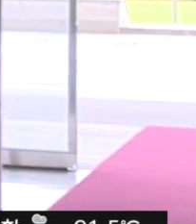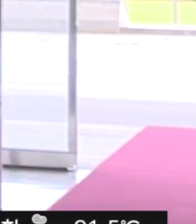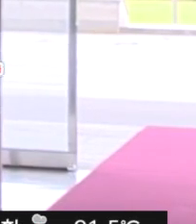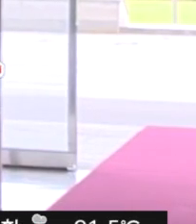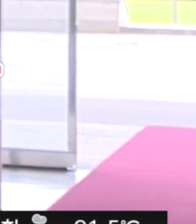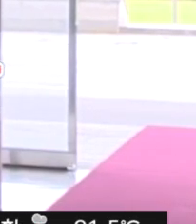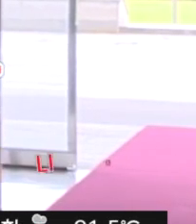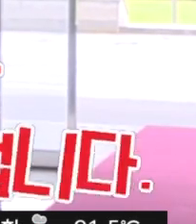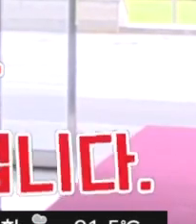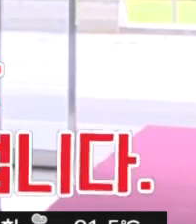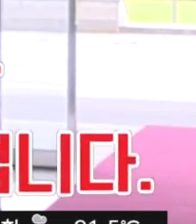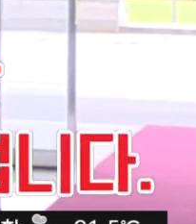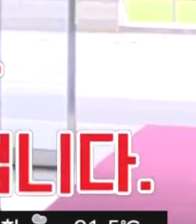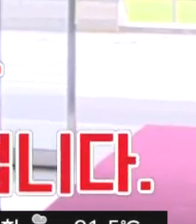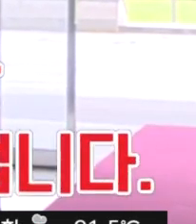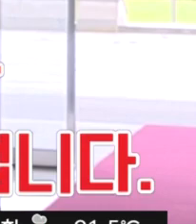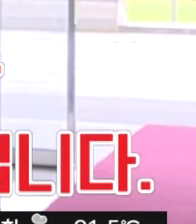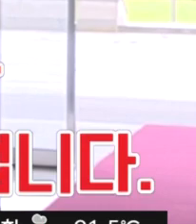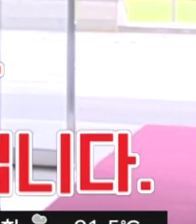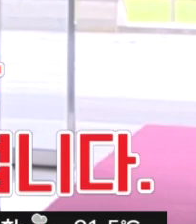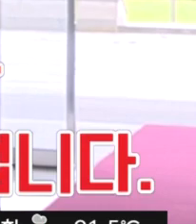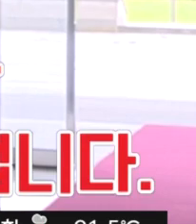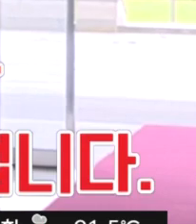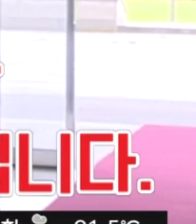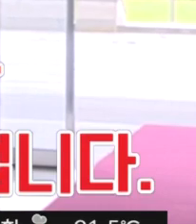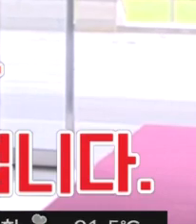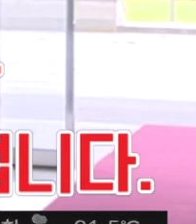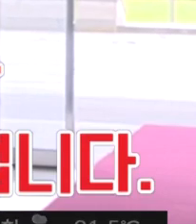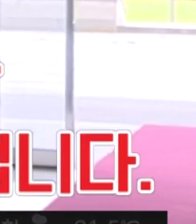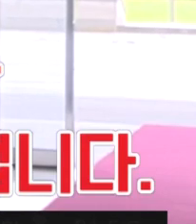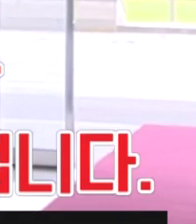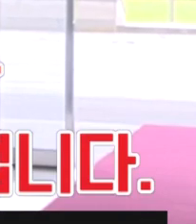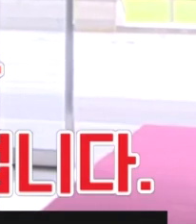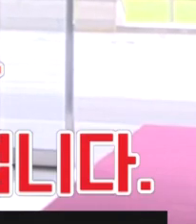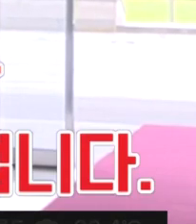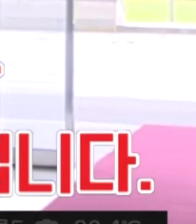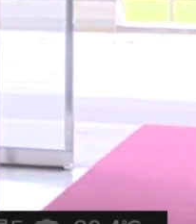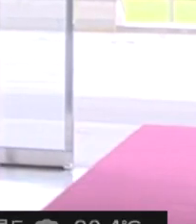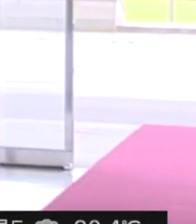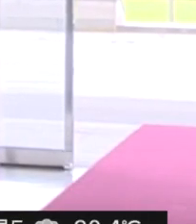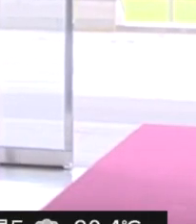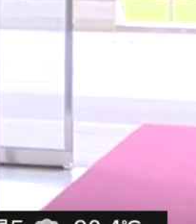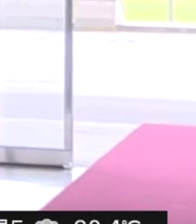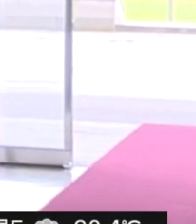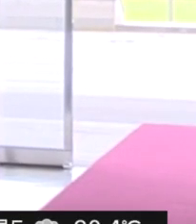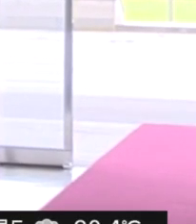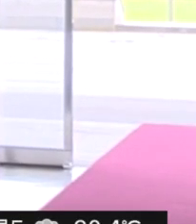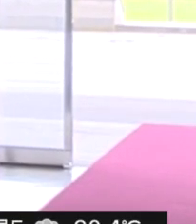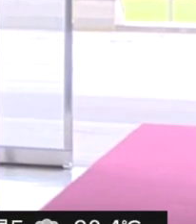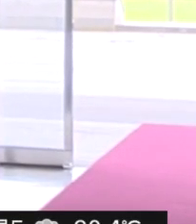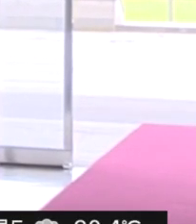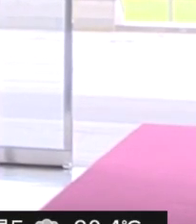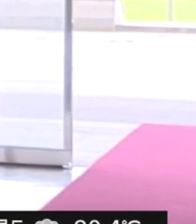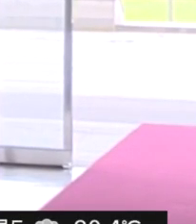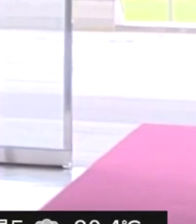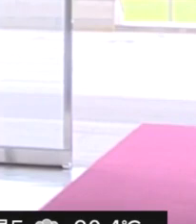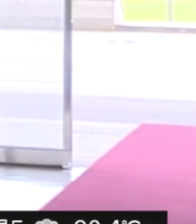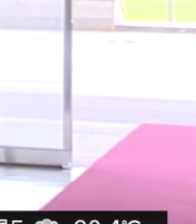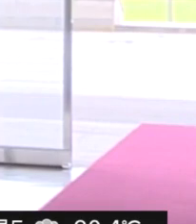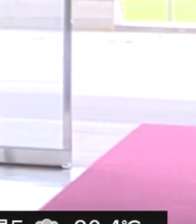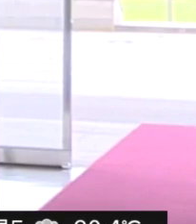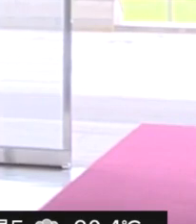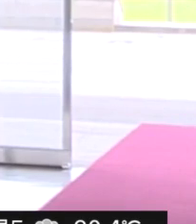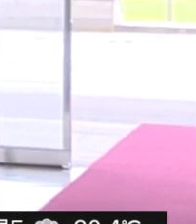정부도 긴축을 할 수밖에 없는 입장이라는 곳 붙는 여러분들 다 아실겁니다 그렇지만 서민 어려움